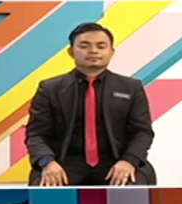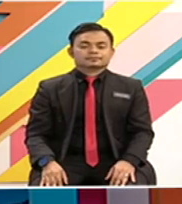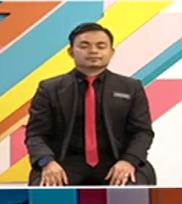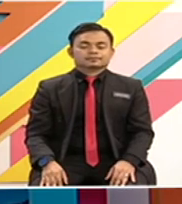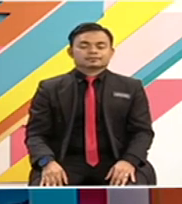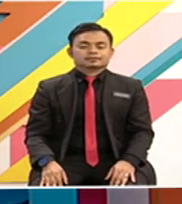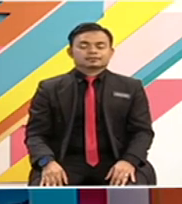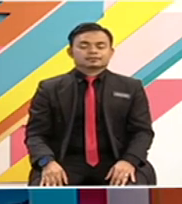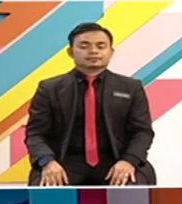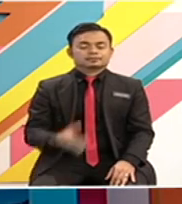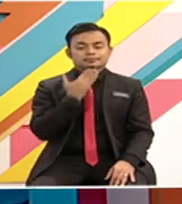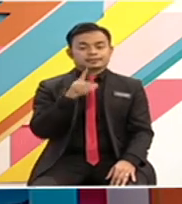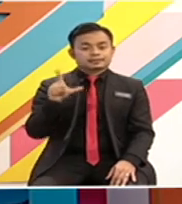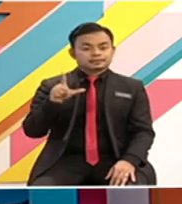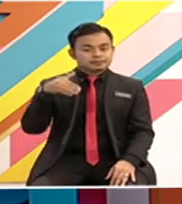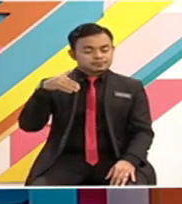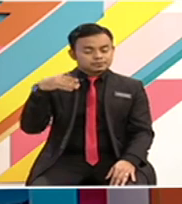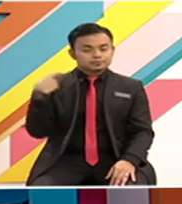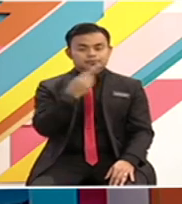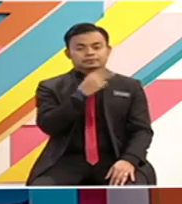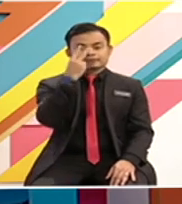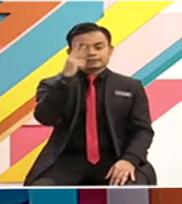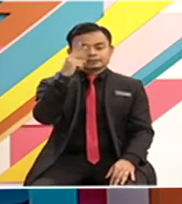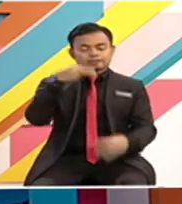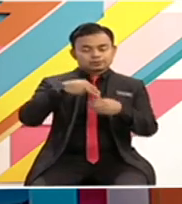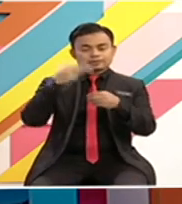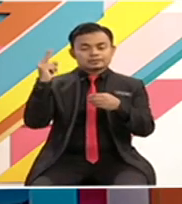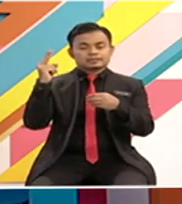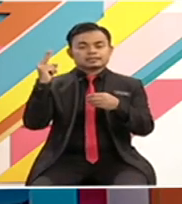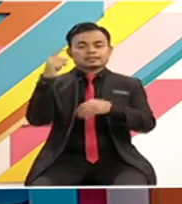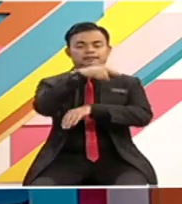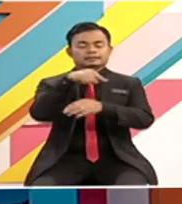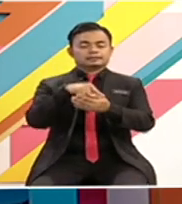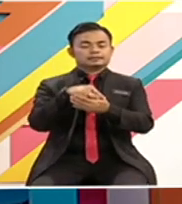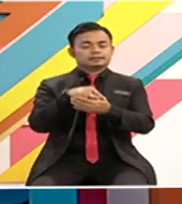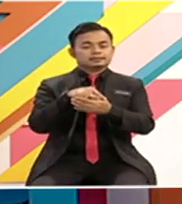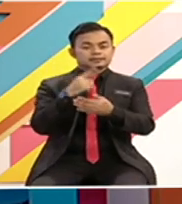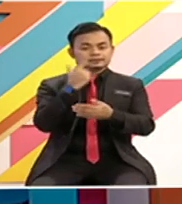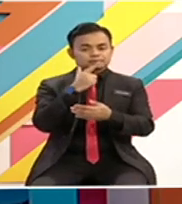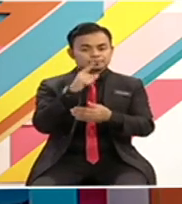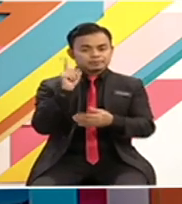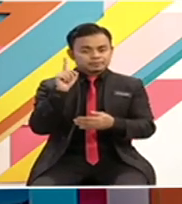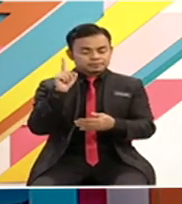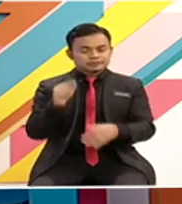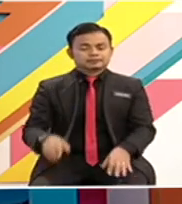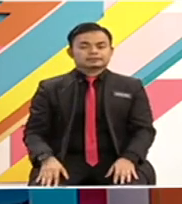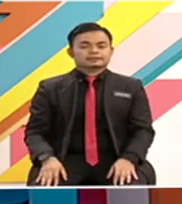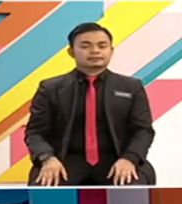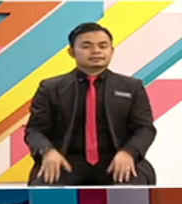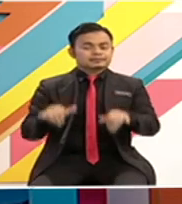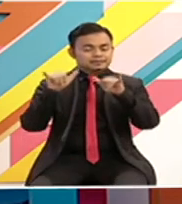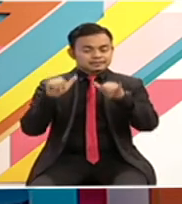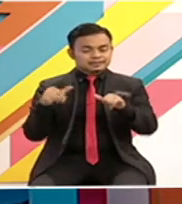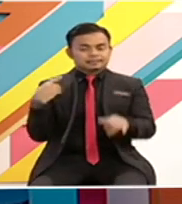kita pamerkan hasil kita pada hari ini adik-adik jangan kemana-mana oke selepas Kita tunjuk hasil dan belajar lebih lanjut dengan Cikgu